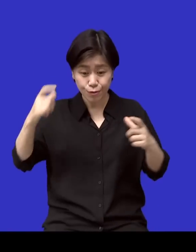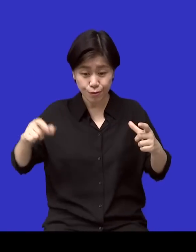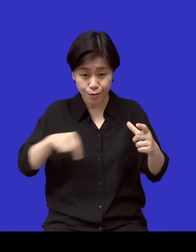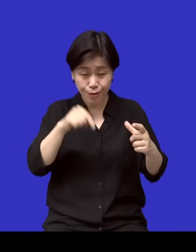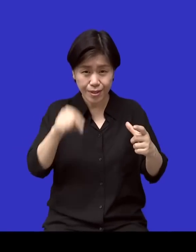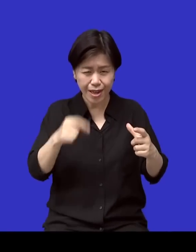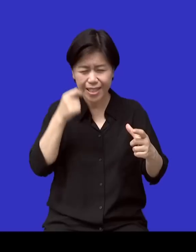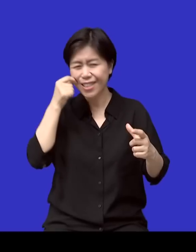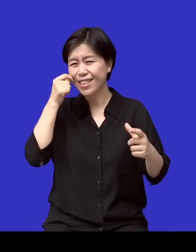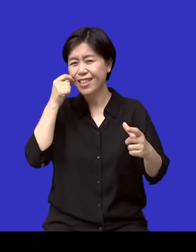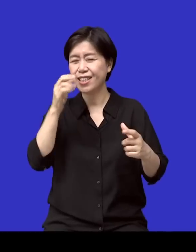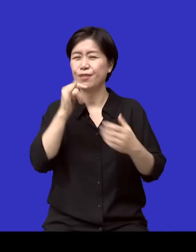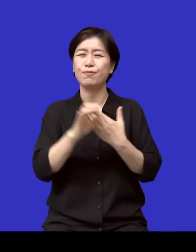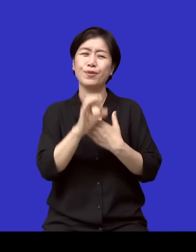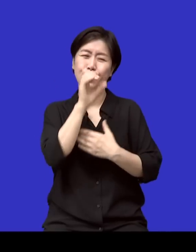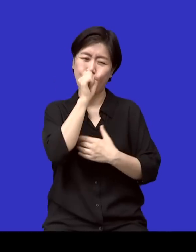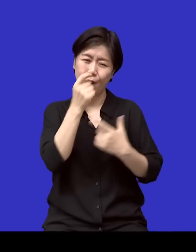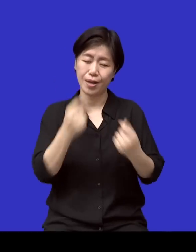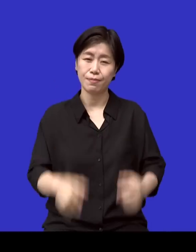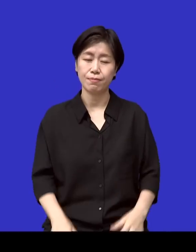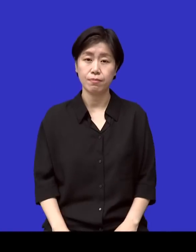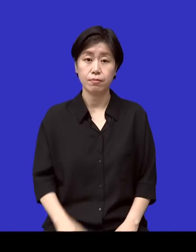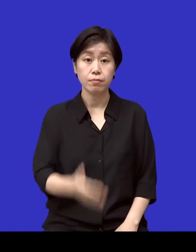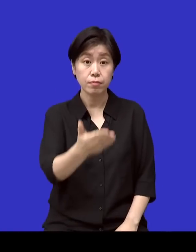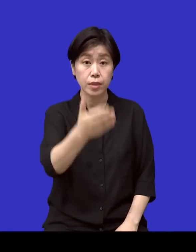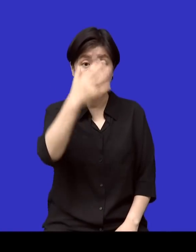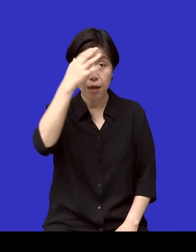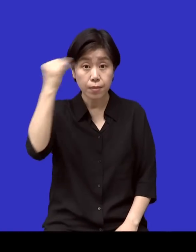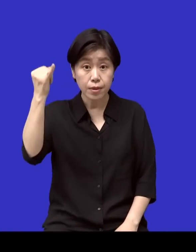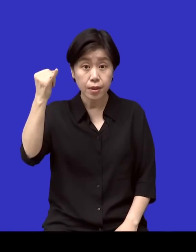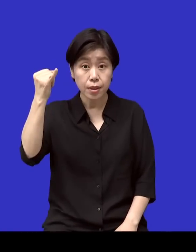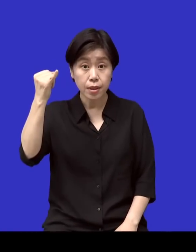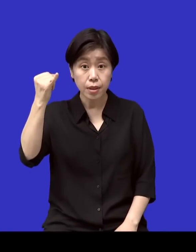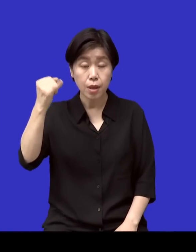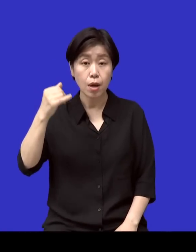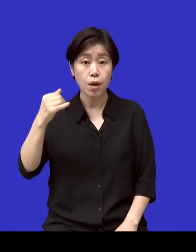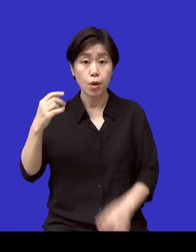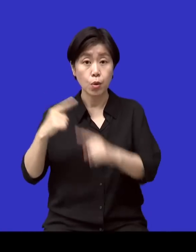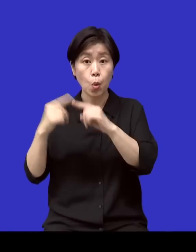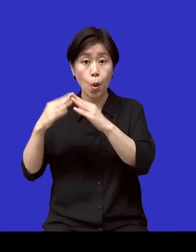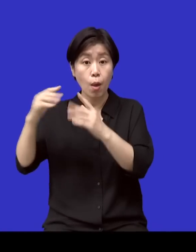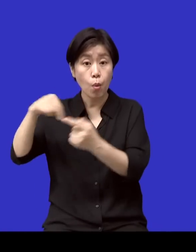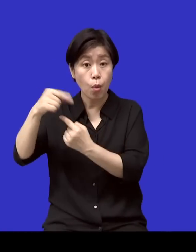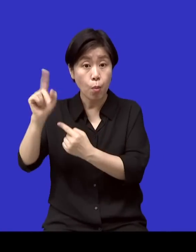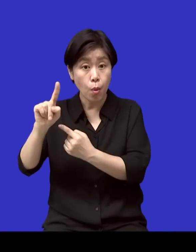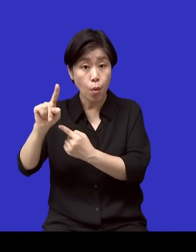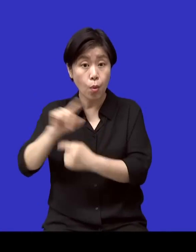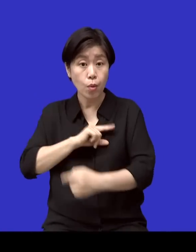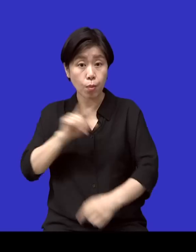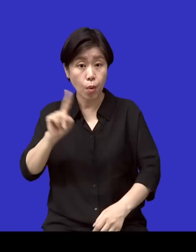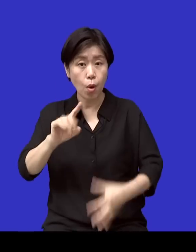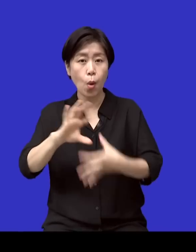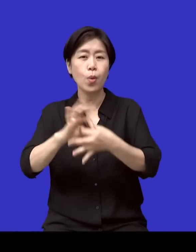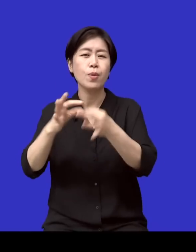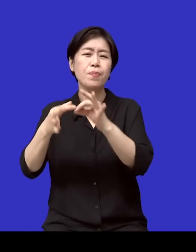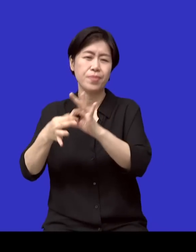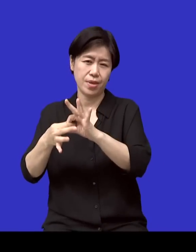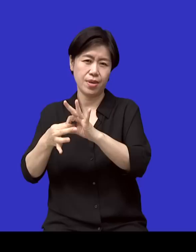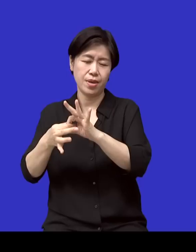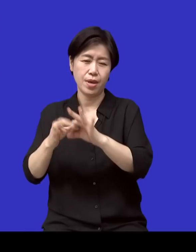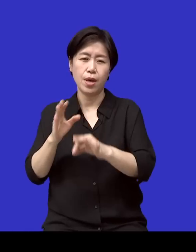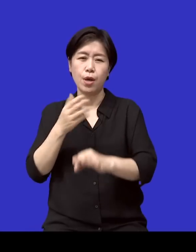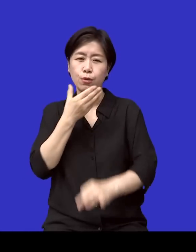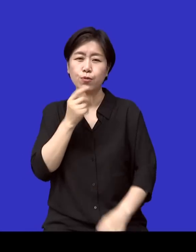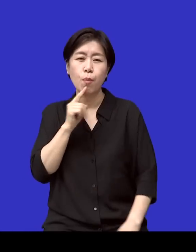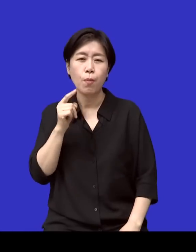기도하고 있습니다. 네. 할머니 지금 목회 어디서 하고 계세요? 평창에서 하고 계세요. 교회 이름? 올림픽 순복음교회라고. 올림픽 순복음. 네. 정말